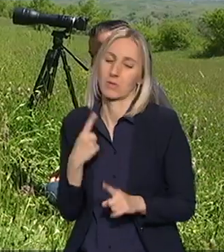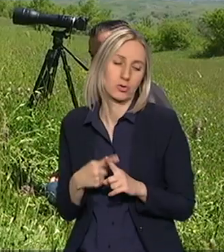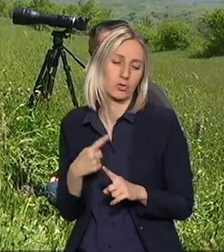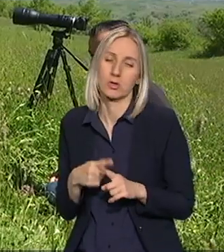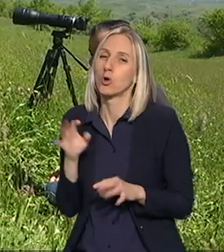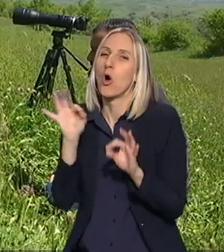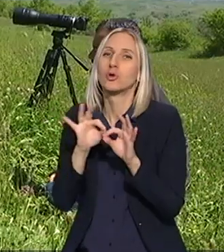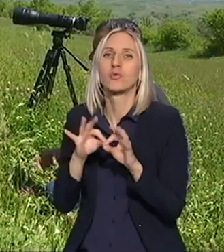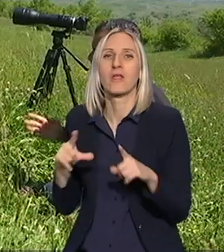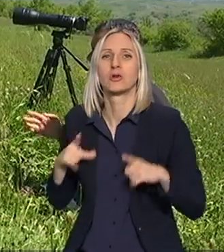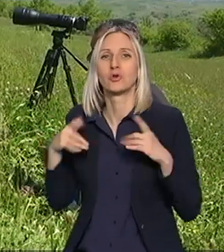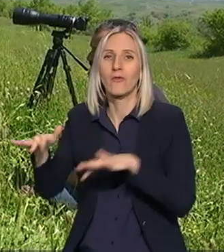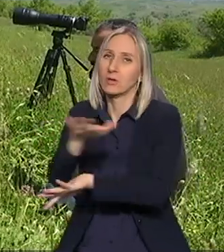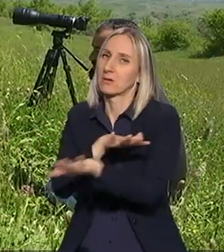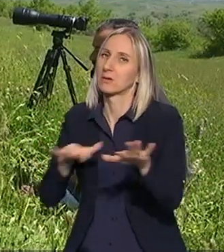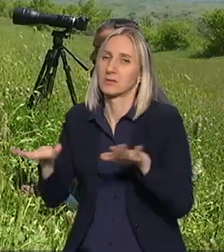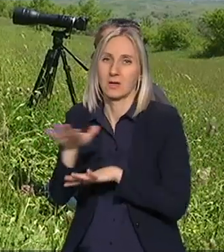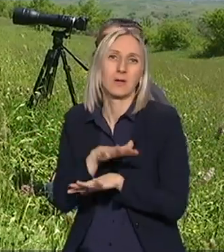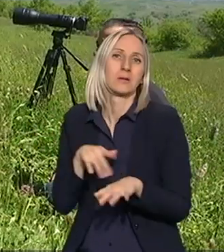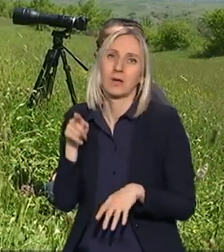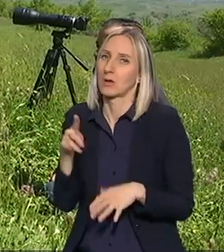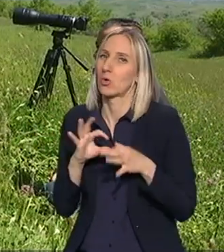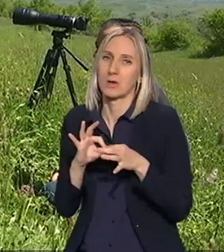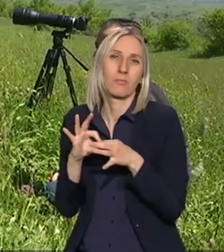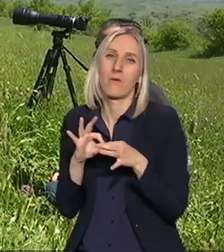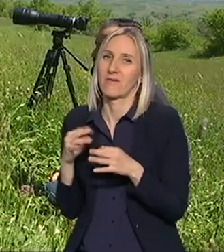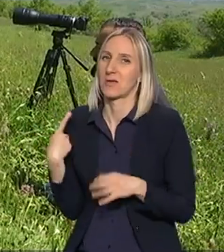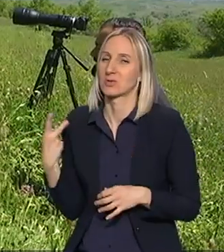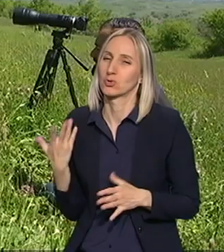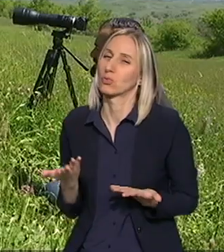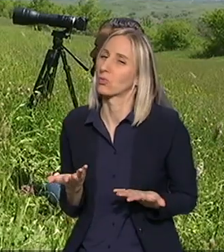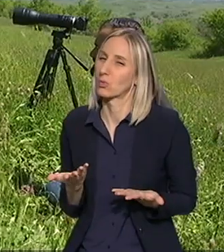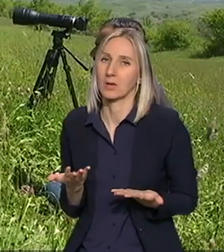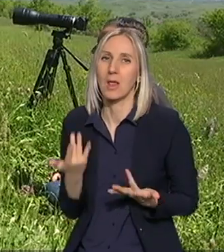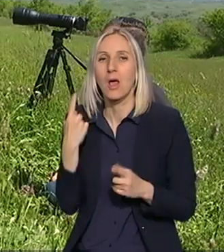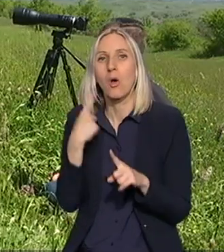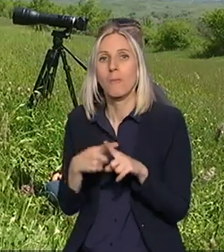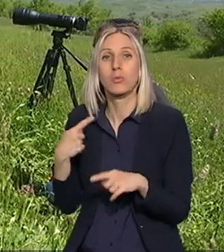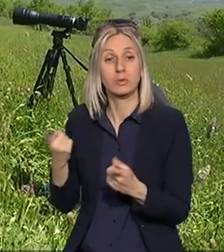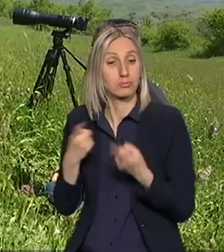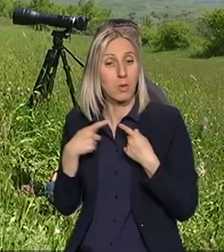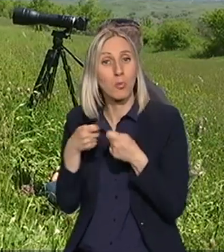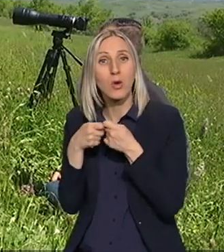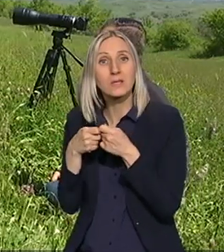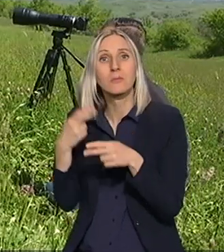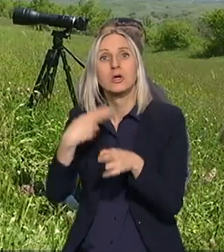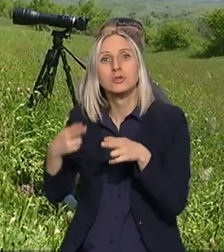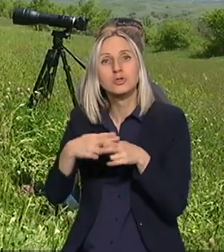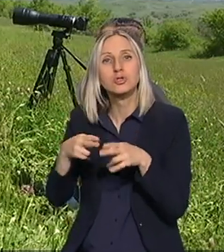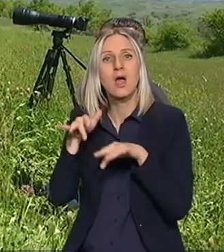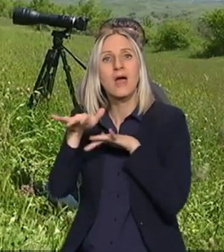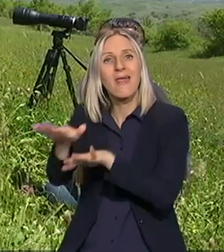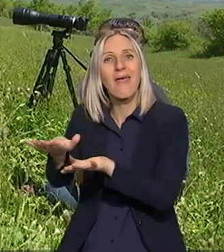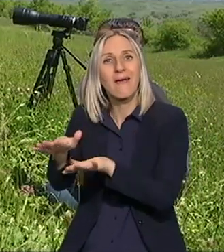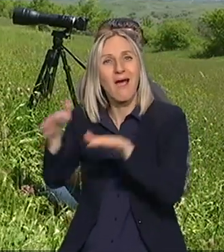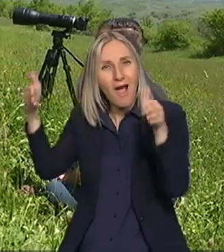sredine, to je ono što nas nekako i povezuje i vezuje. Znači, u par navrata smo sami organizovali i čišćenje rečnog korita. Evo